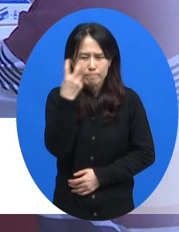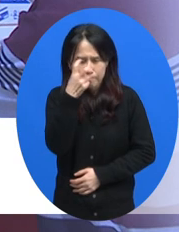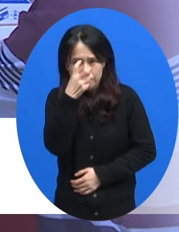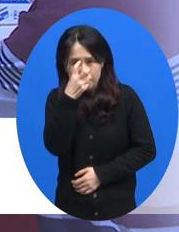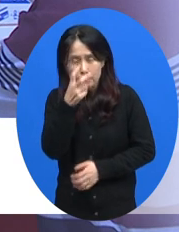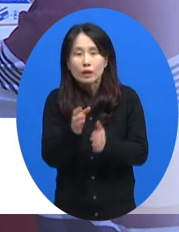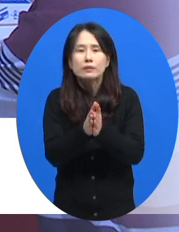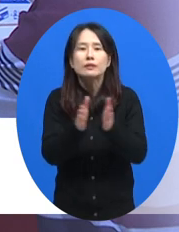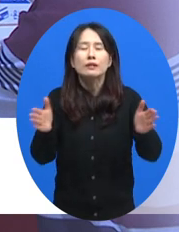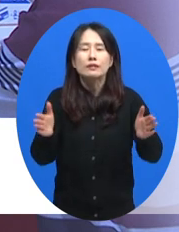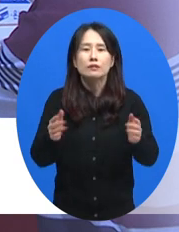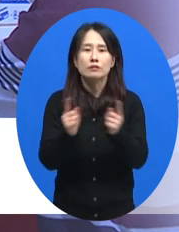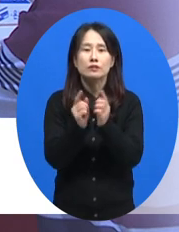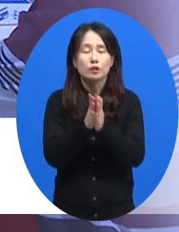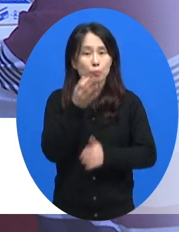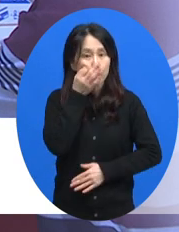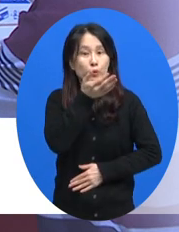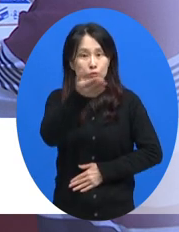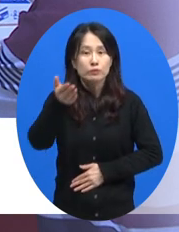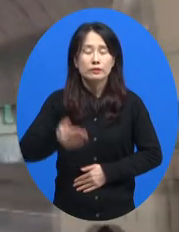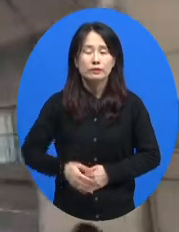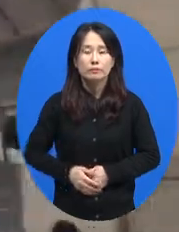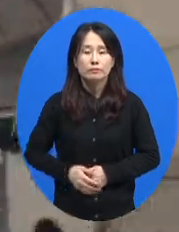벌였습니다. 현장 취재했습니다.